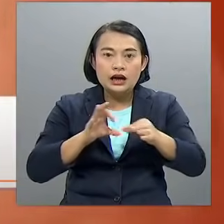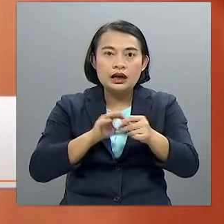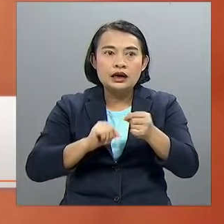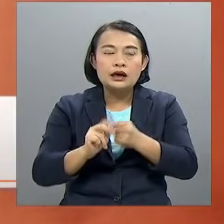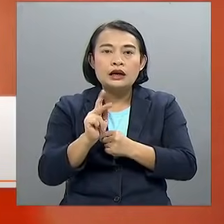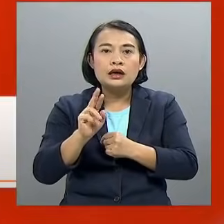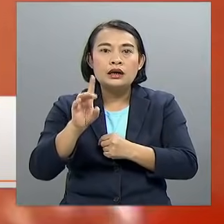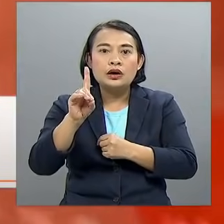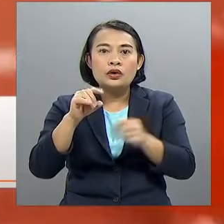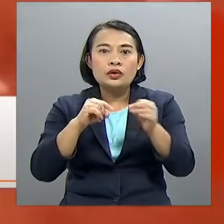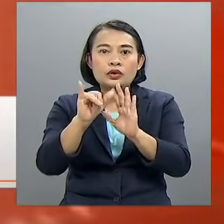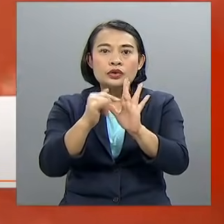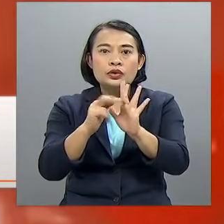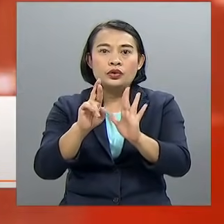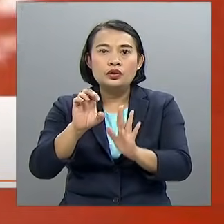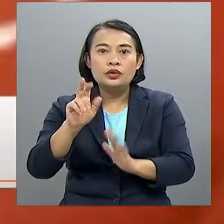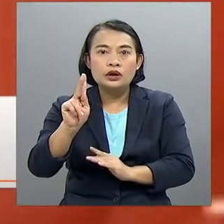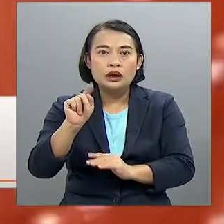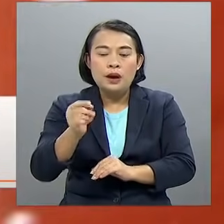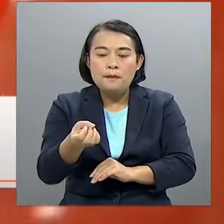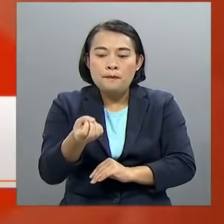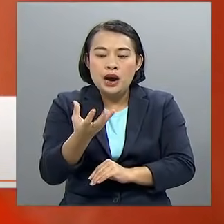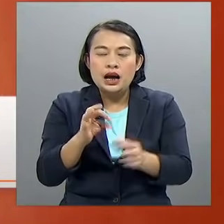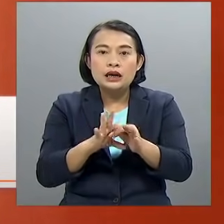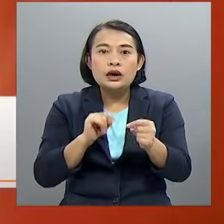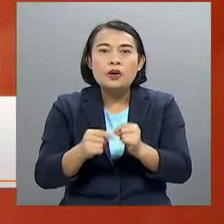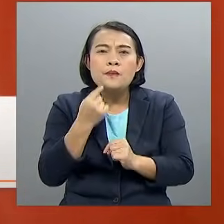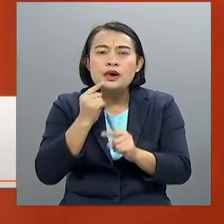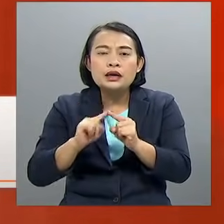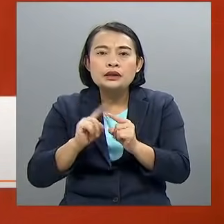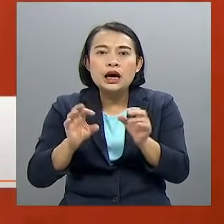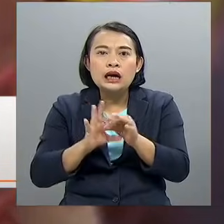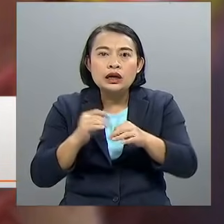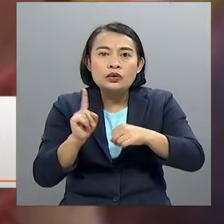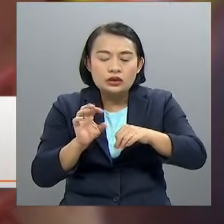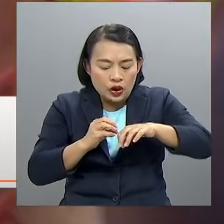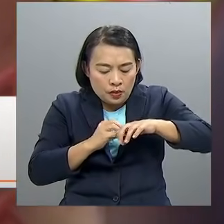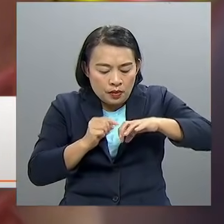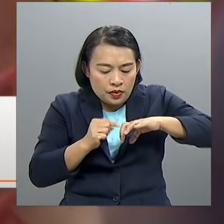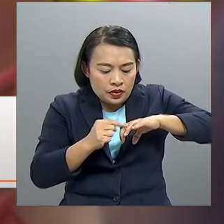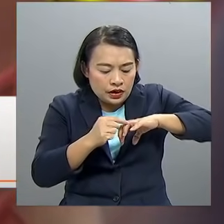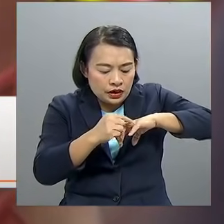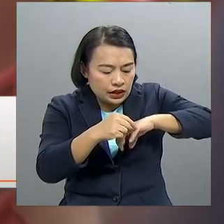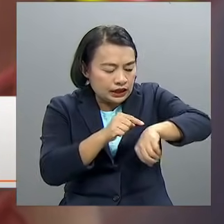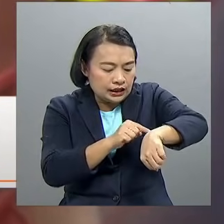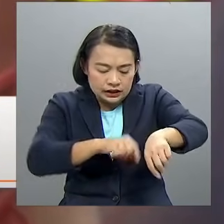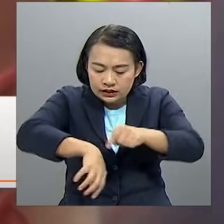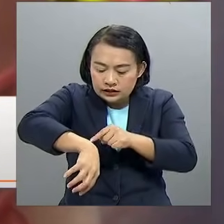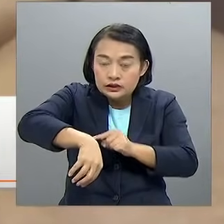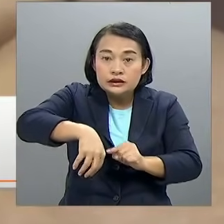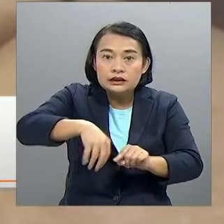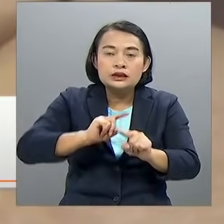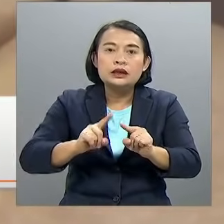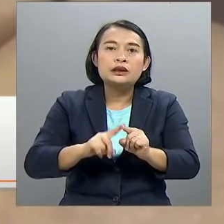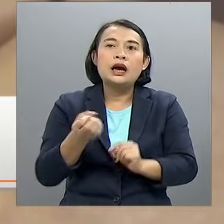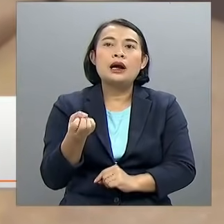เป็นเวลานานทำให้เกิดการตกผลึกของเกลือยูเรตบริเวณข้อและเนื้อเยื่อต่างๆครับทั่วทั้งร่างกายนะสามารถเกิดขึ้นได้ทั้ง